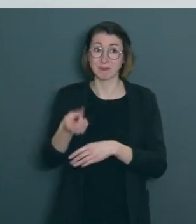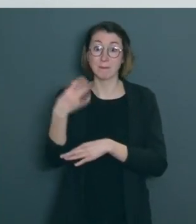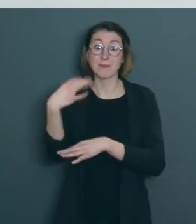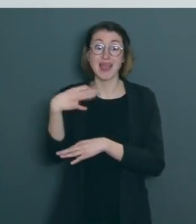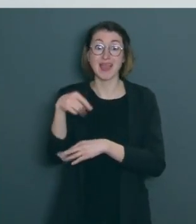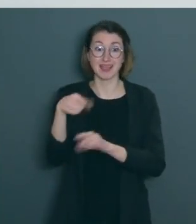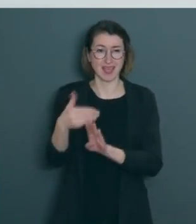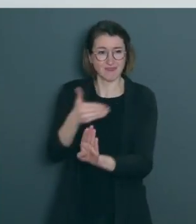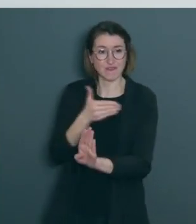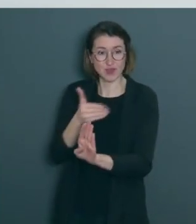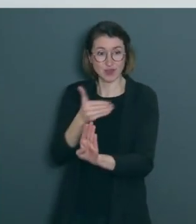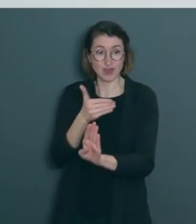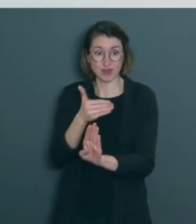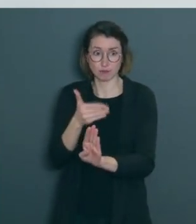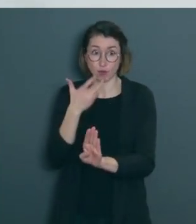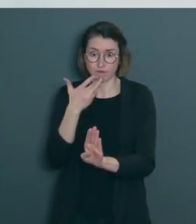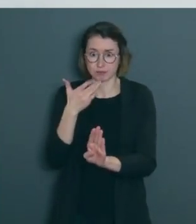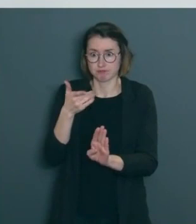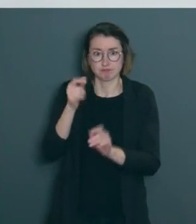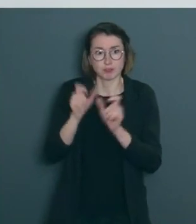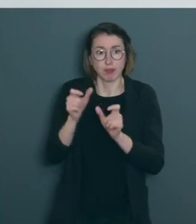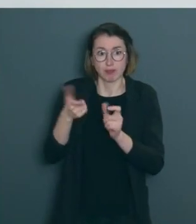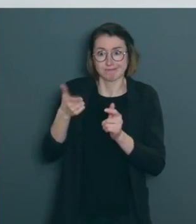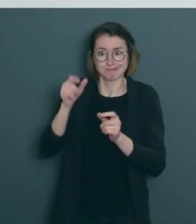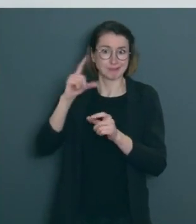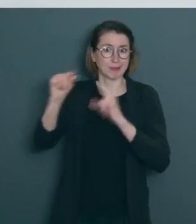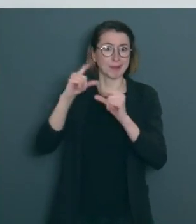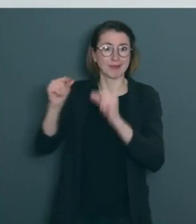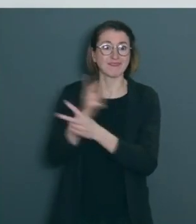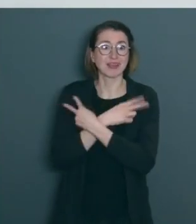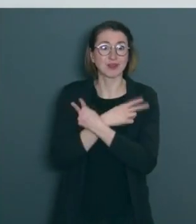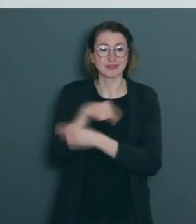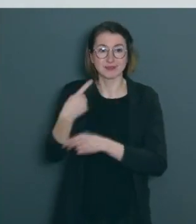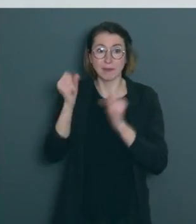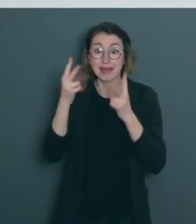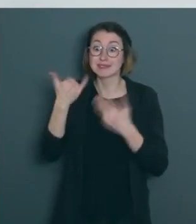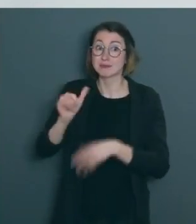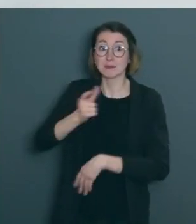voyager, évidemment, c'est ce qu'on veut, mais que ceux qui doivent se faire tester